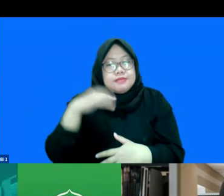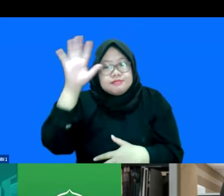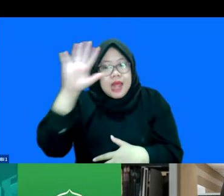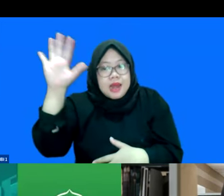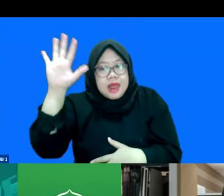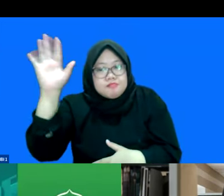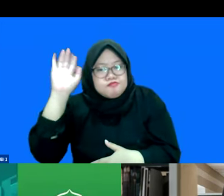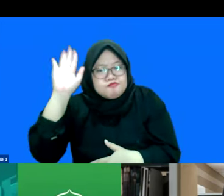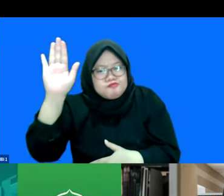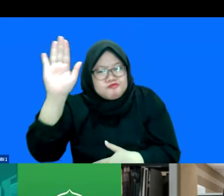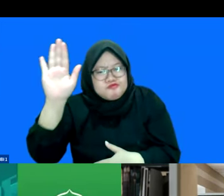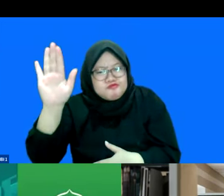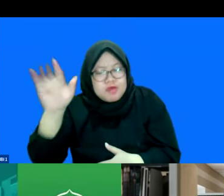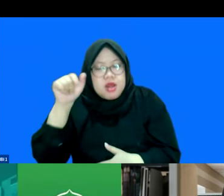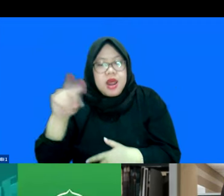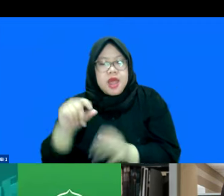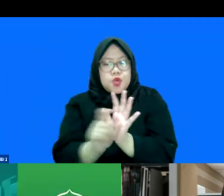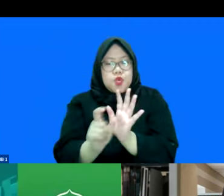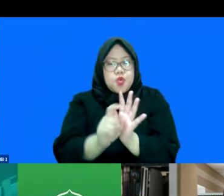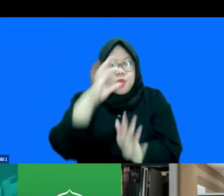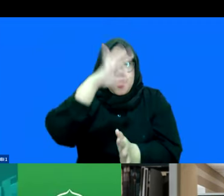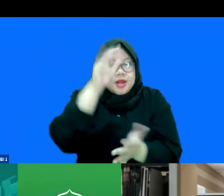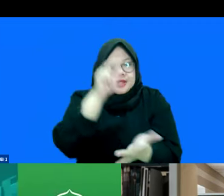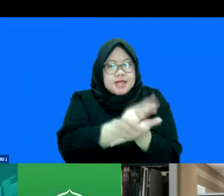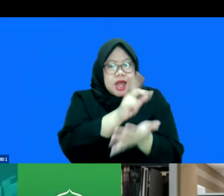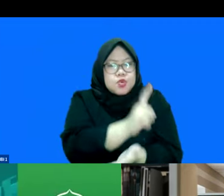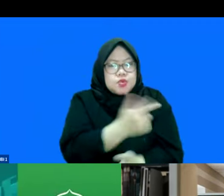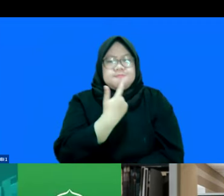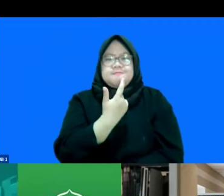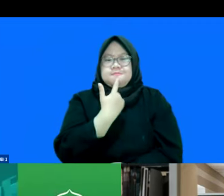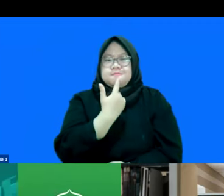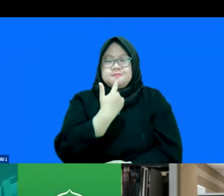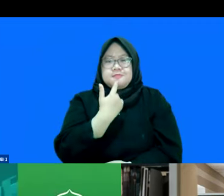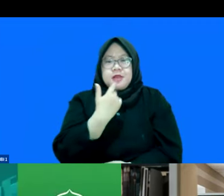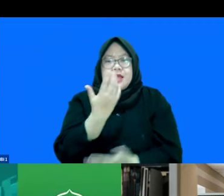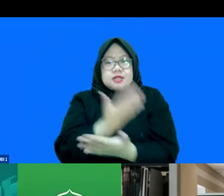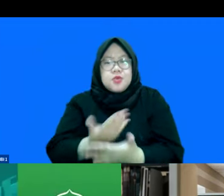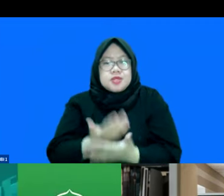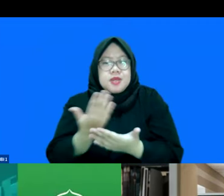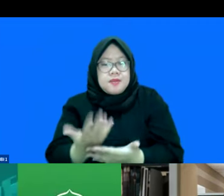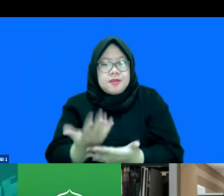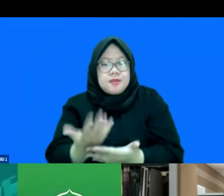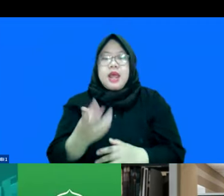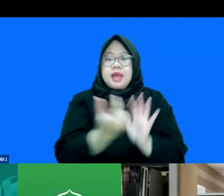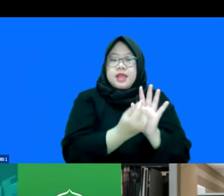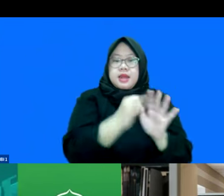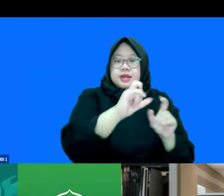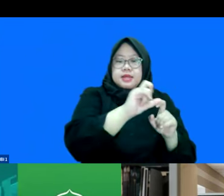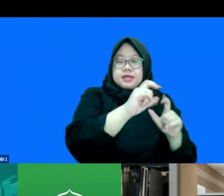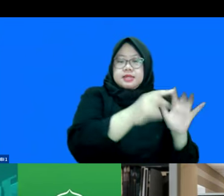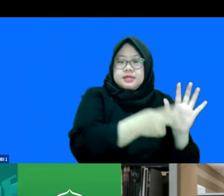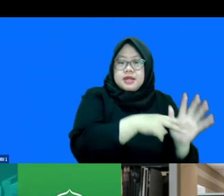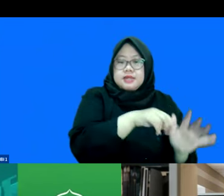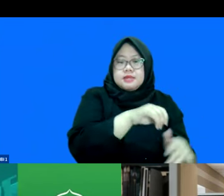nanti ke depan RUU Polri yang disahkan. Yang terjadi adalah apa yang tadi disampaikan oleh Mas Iksan, Mbak Neva ya,